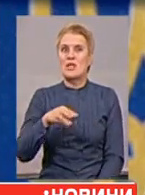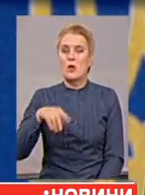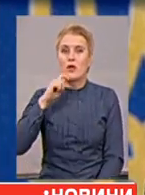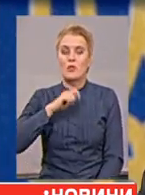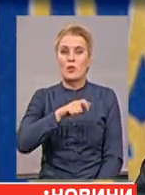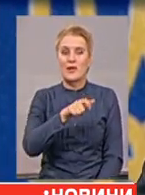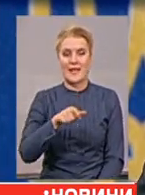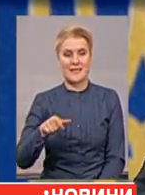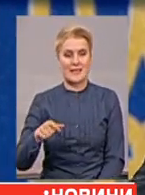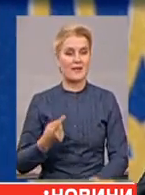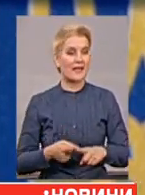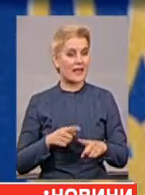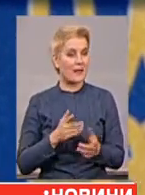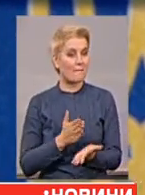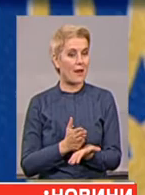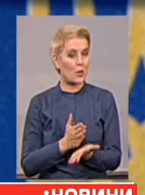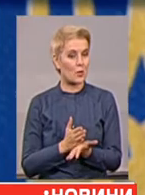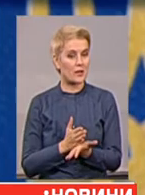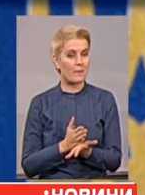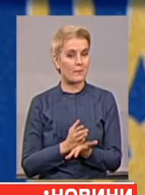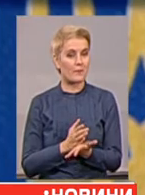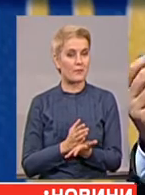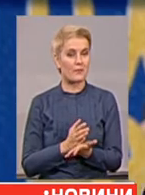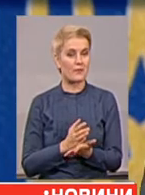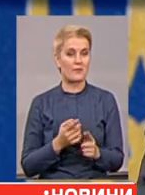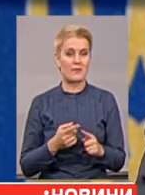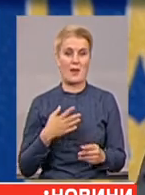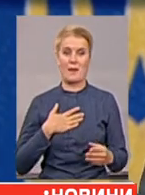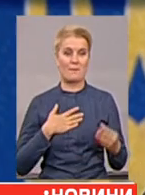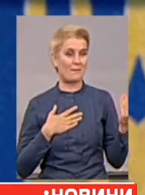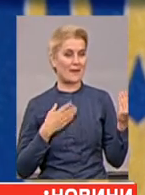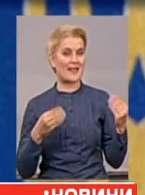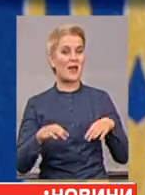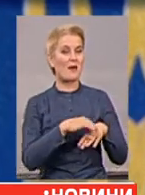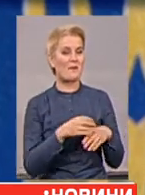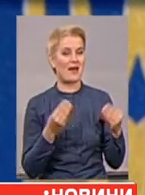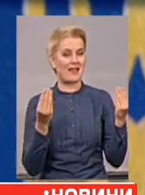українців, які мають, це мій і Марини,